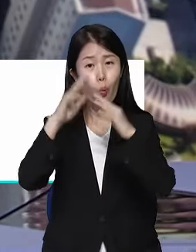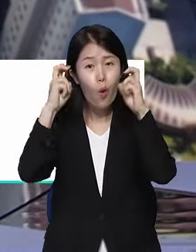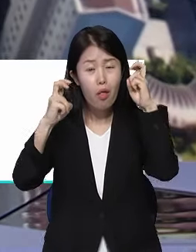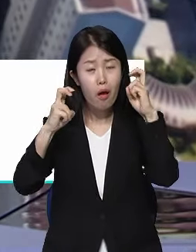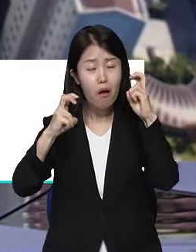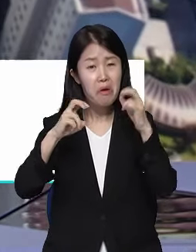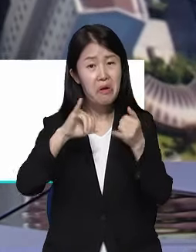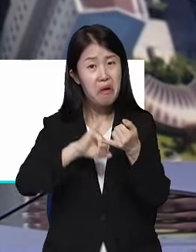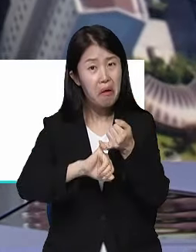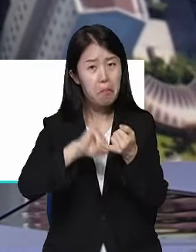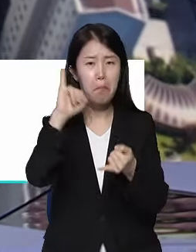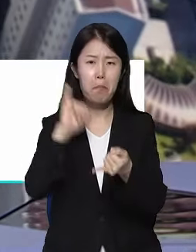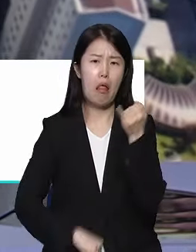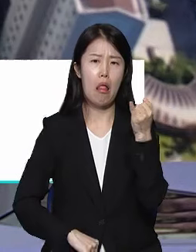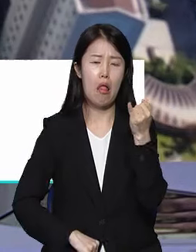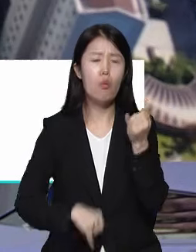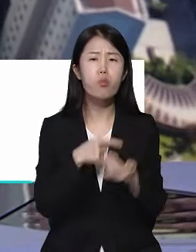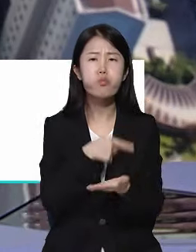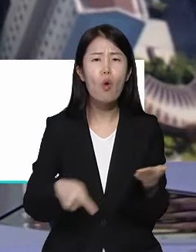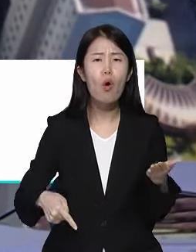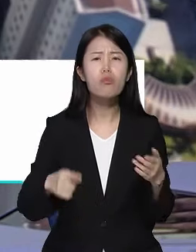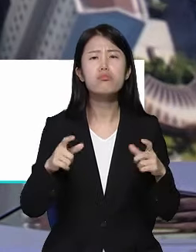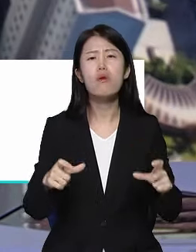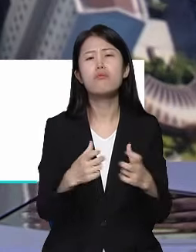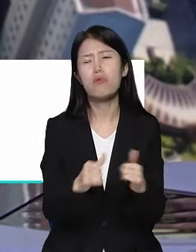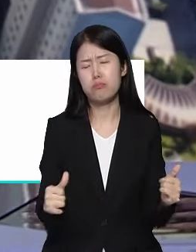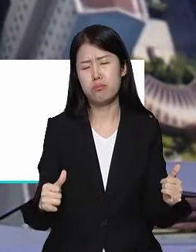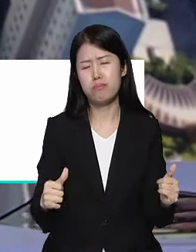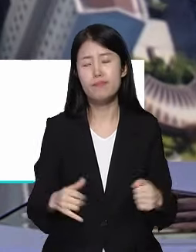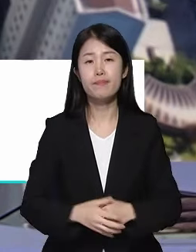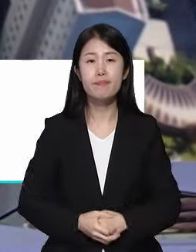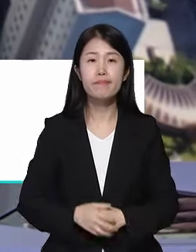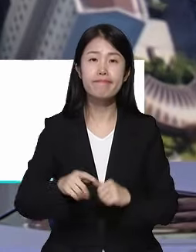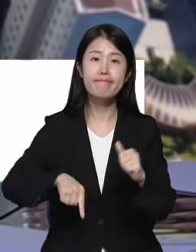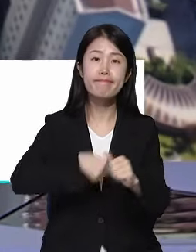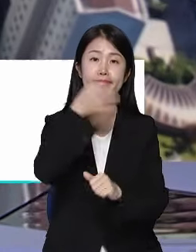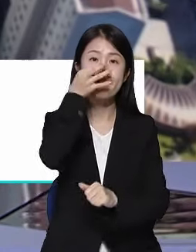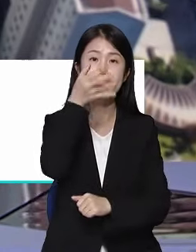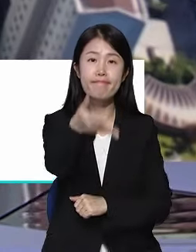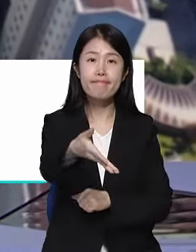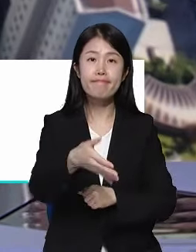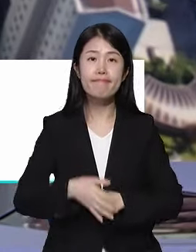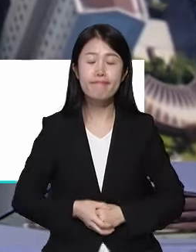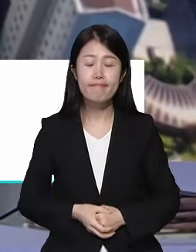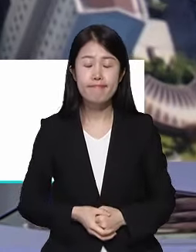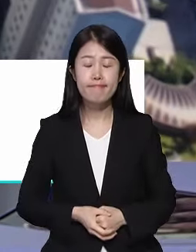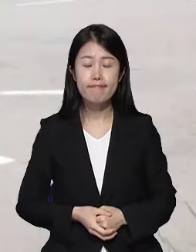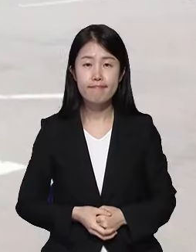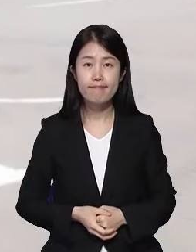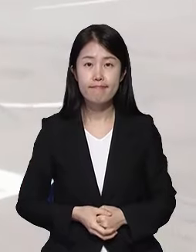않았고 피해는 고스란히 주민들에게 돌아갔습니다. 최용석 기자입니다.